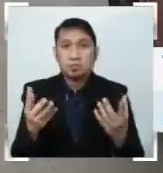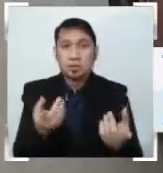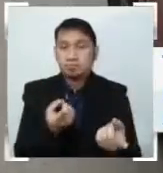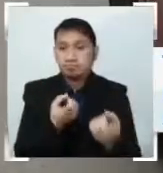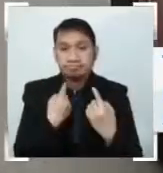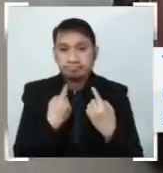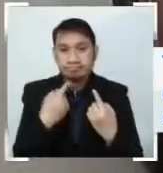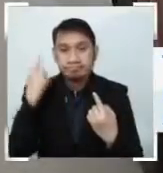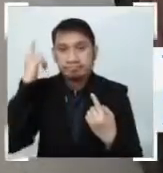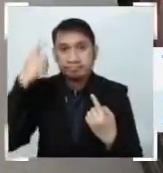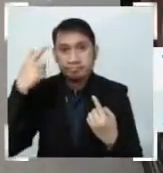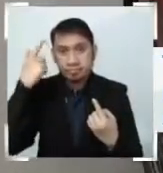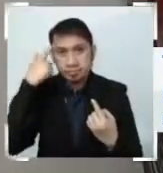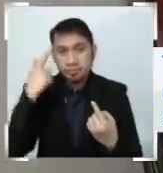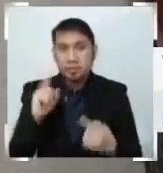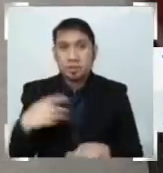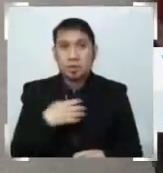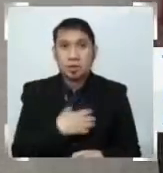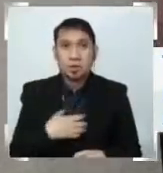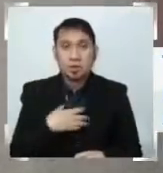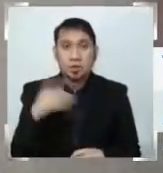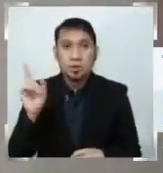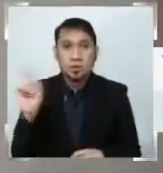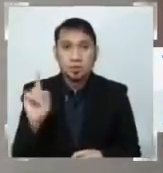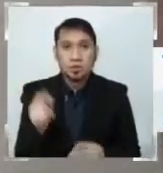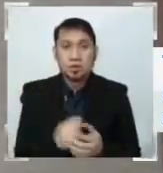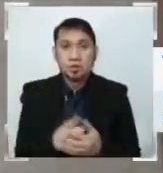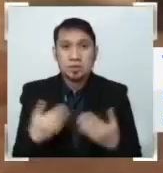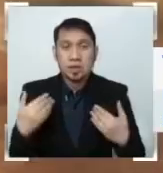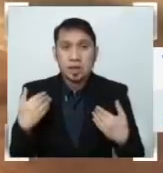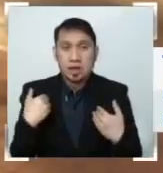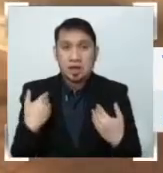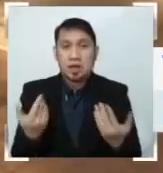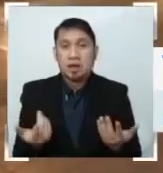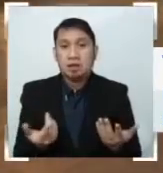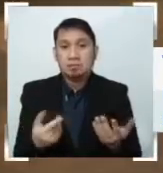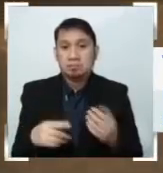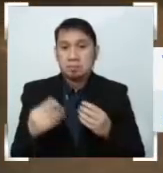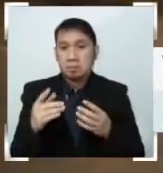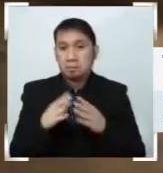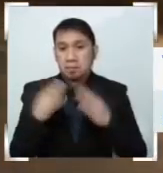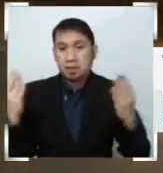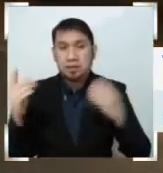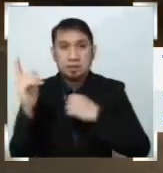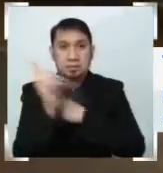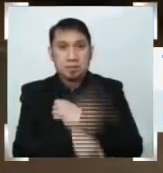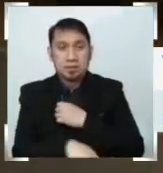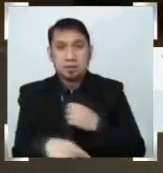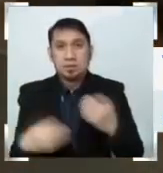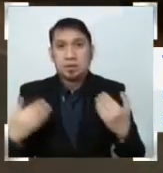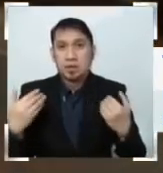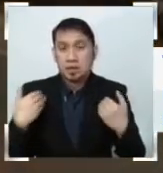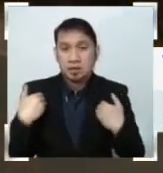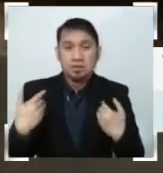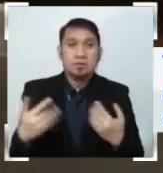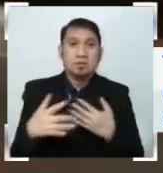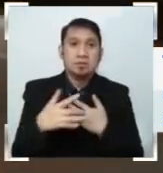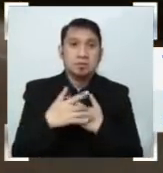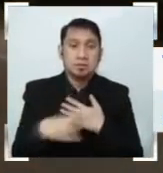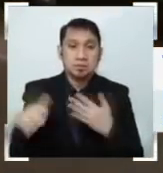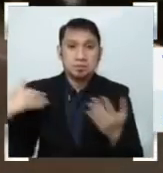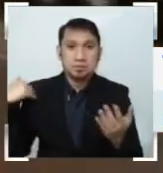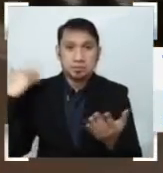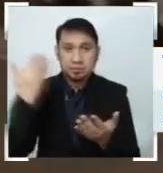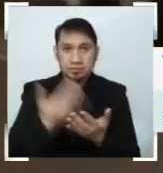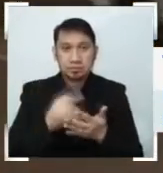Kabilang sa mga inirereklamo nila ang malaking multa sa mga trucker kung hindi magpakita o masyadong maaga na makarating sa takdang oras